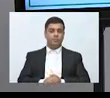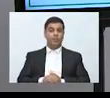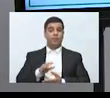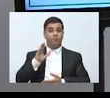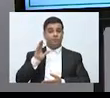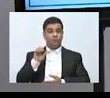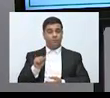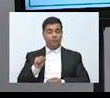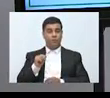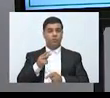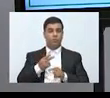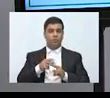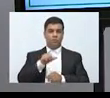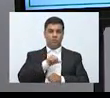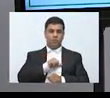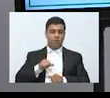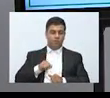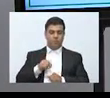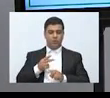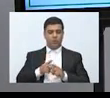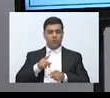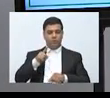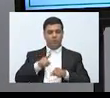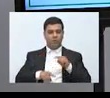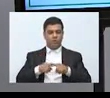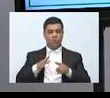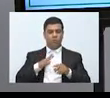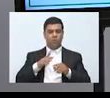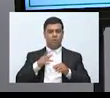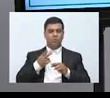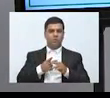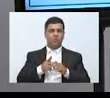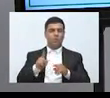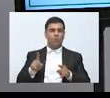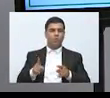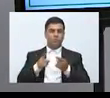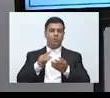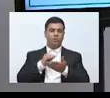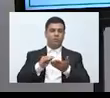va mustaqil ona yurtimiz kuychisiga aylangan.